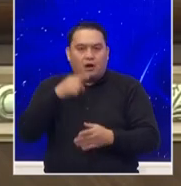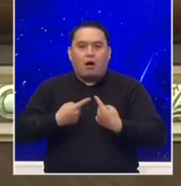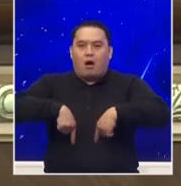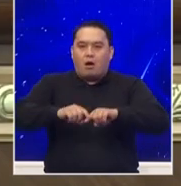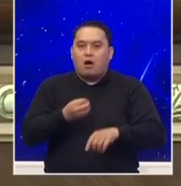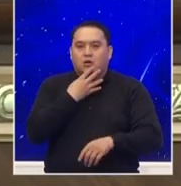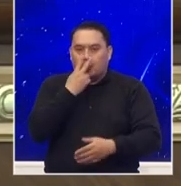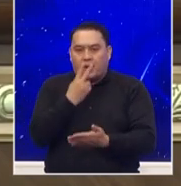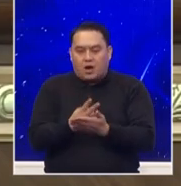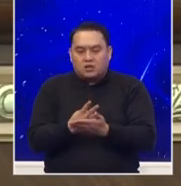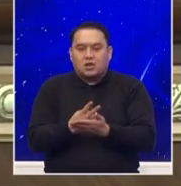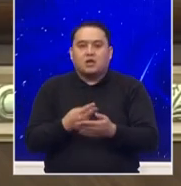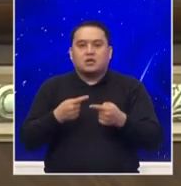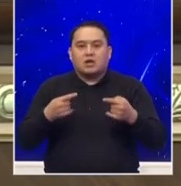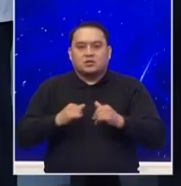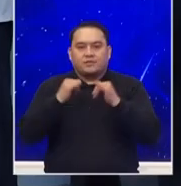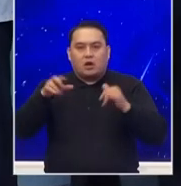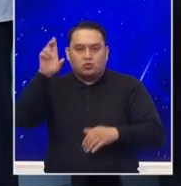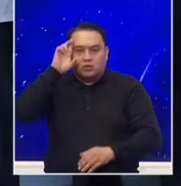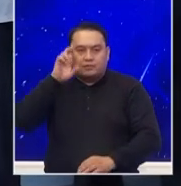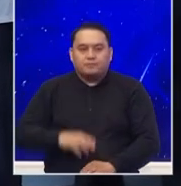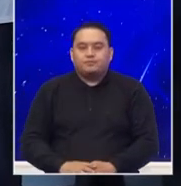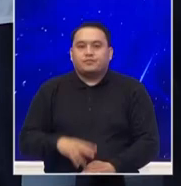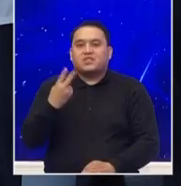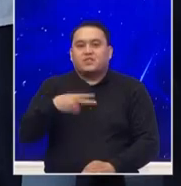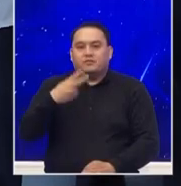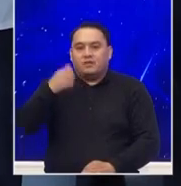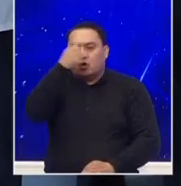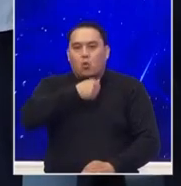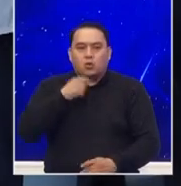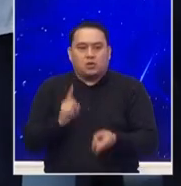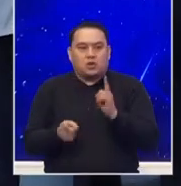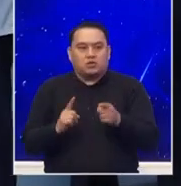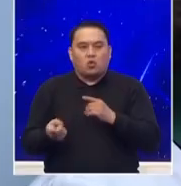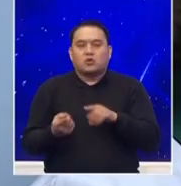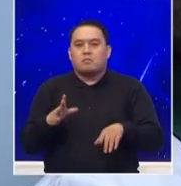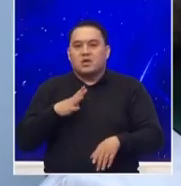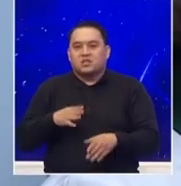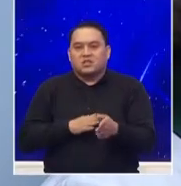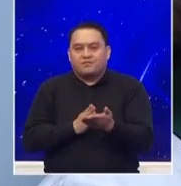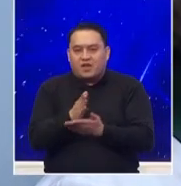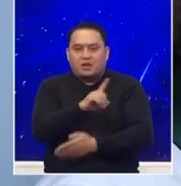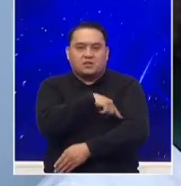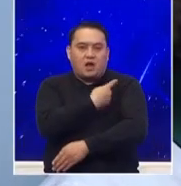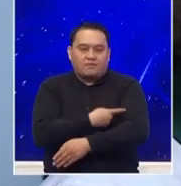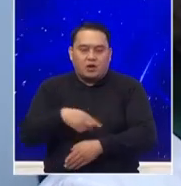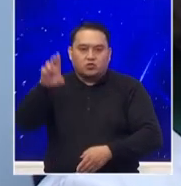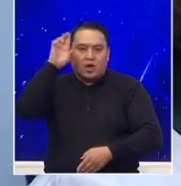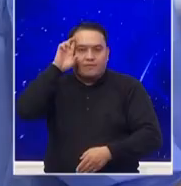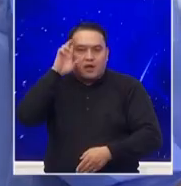институты хорошо показали себя в развитых странах. 2020 год стал настоящим вызовом для сферы здравоохранения